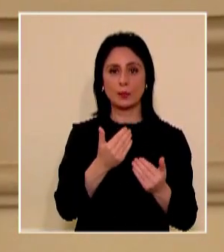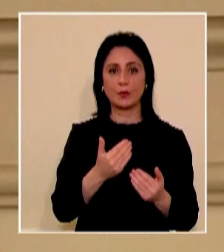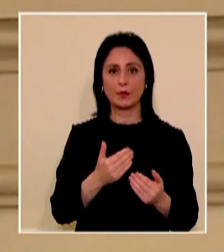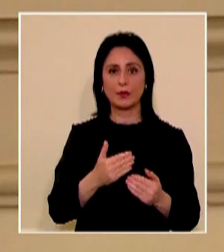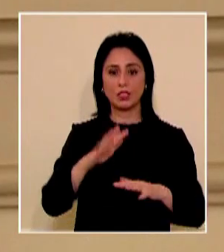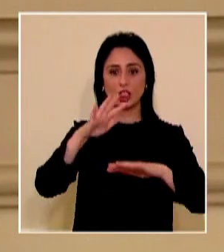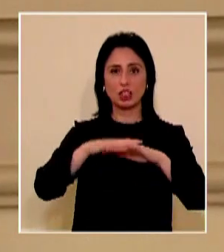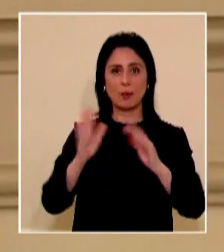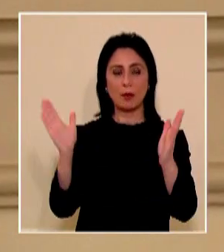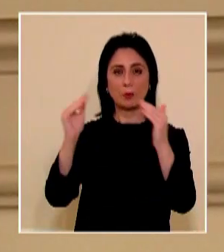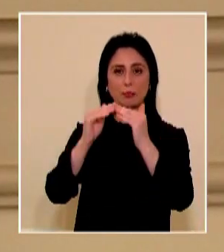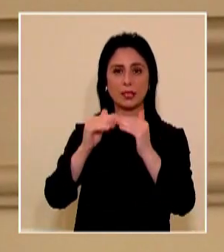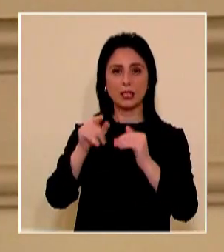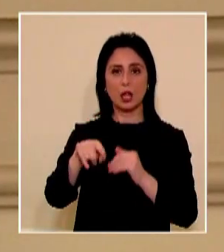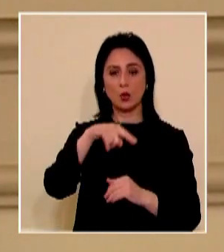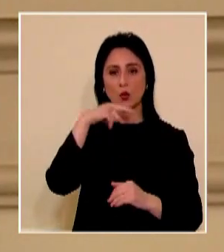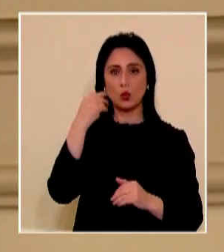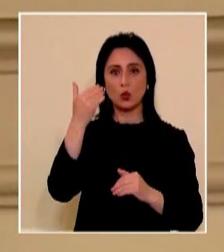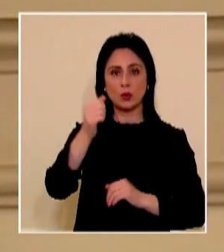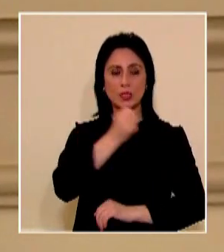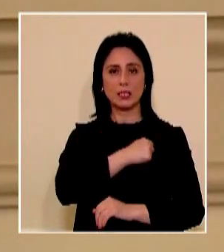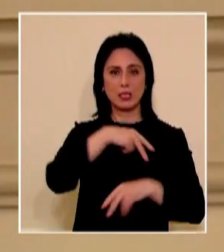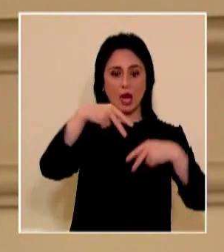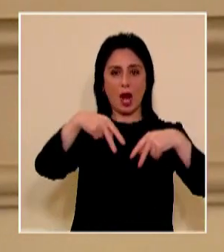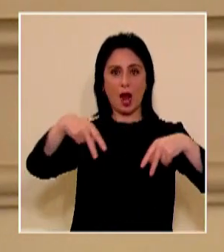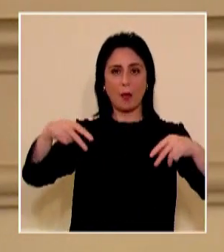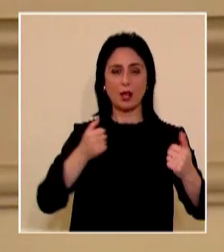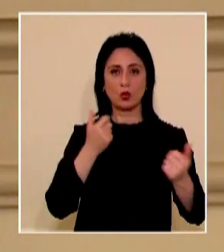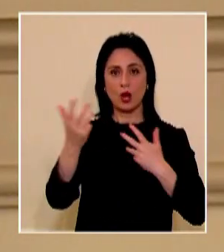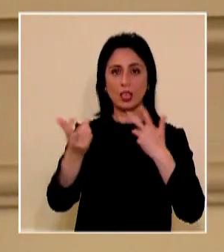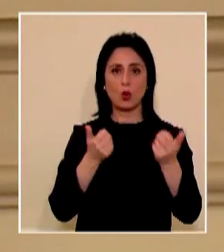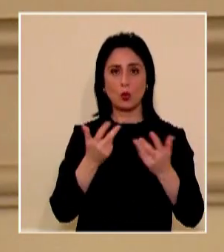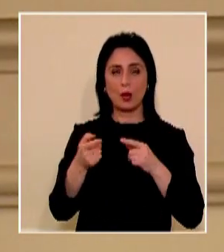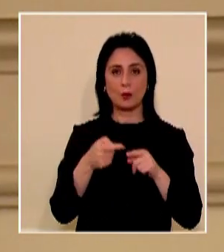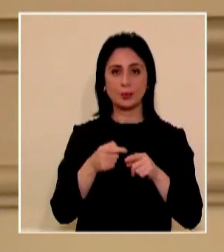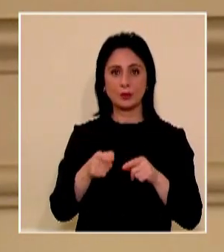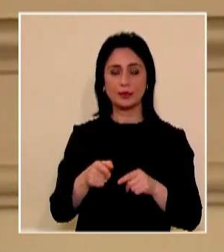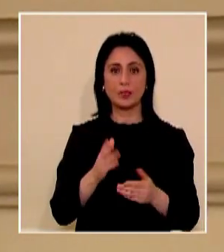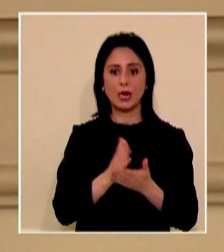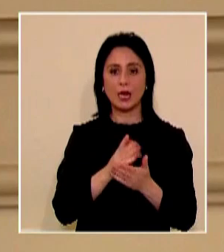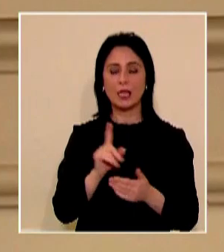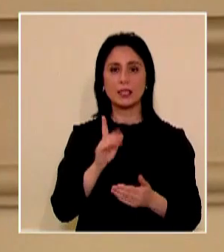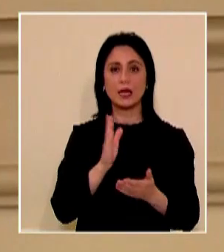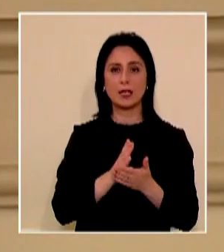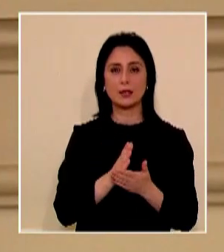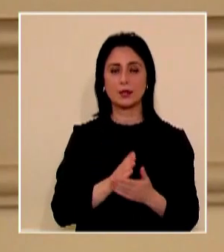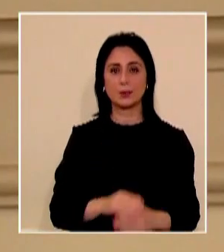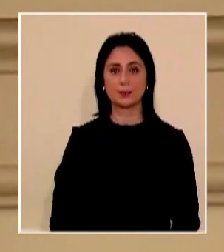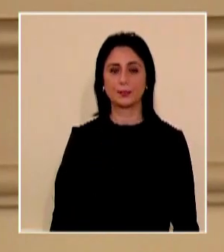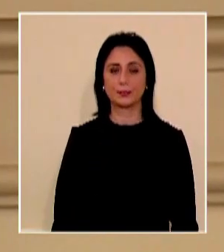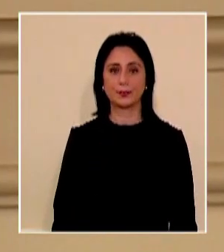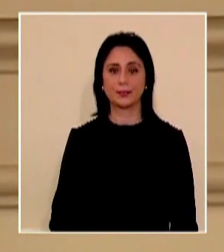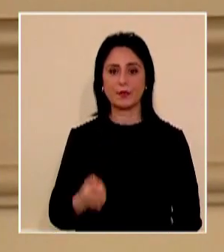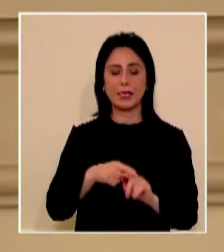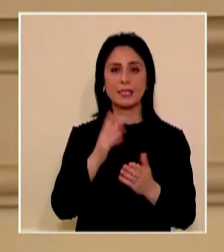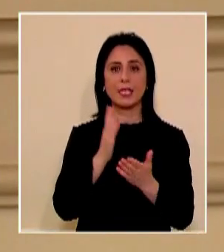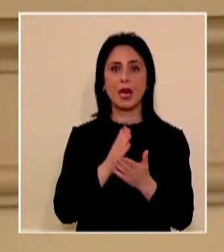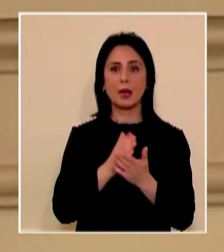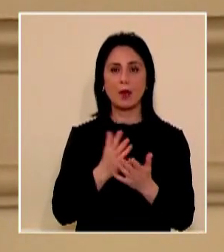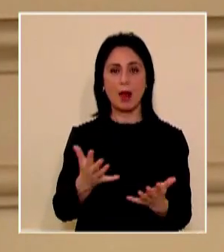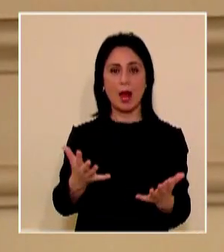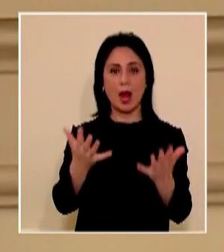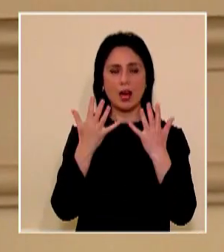jednostkę wojskową rosyjską, miejsce jej stacjonowania, co jest oczywistym, jawnym pogwałceniem